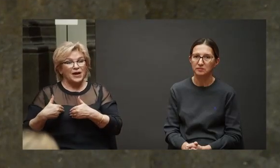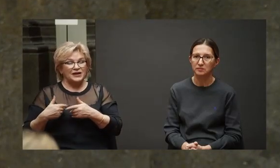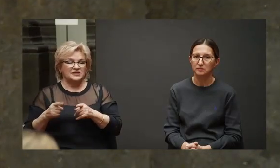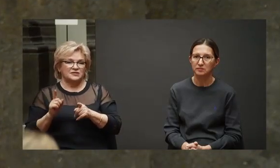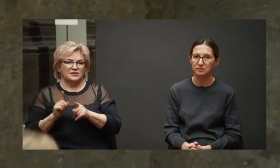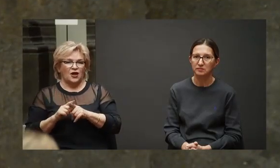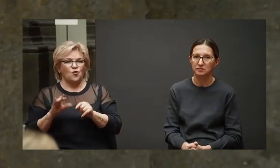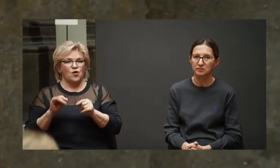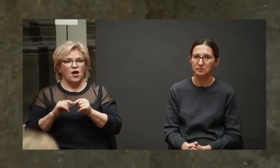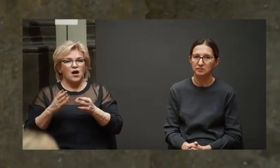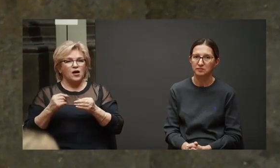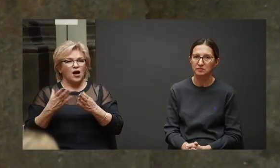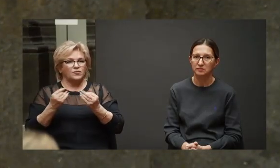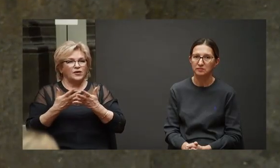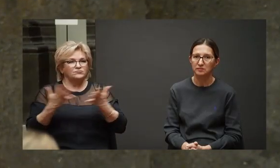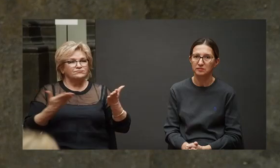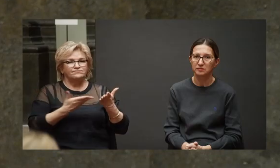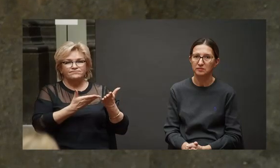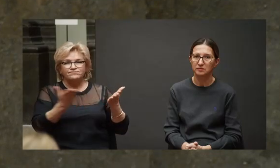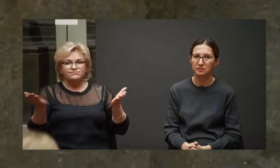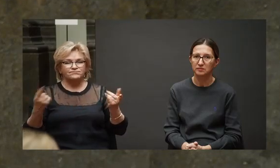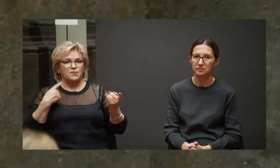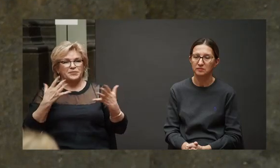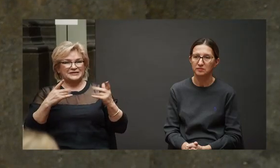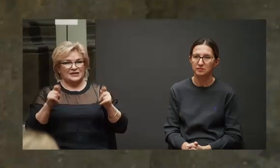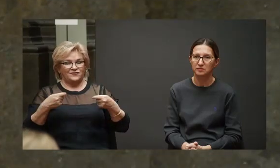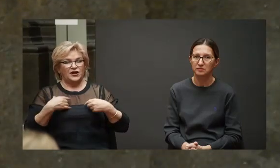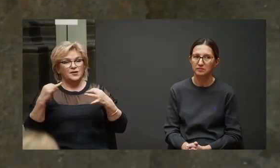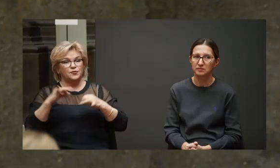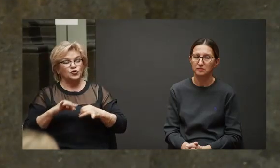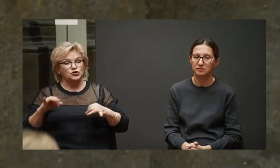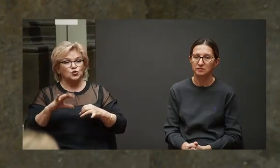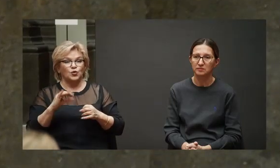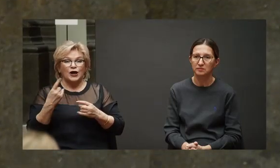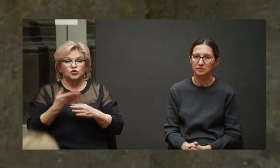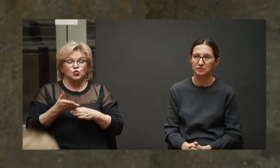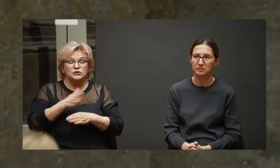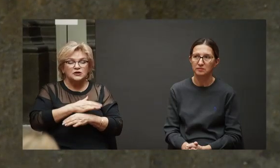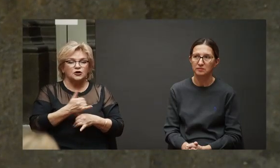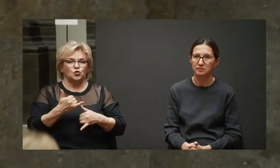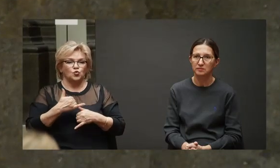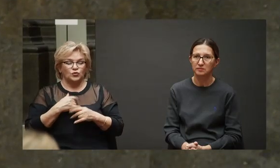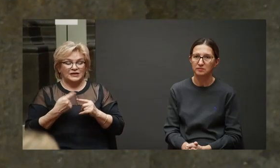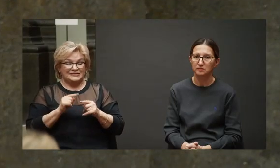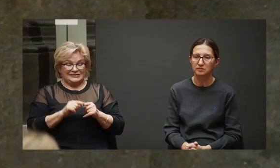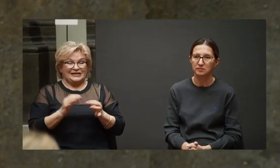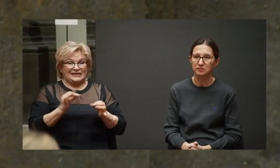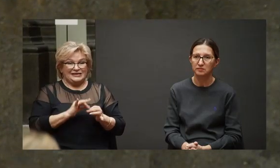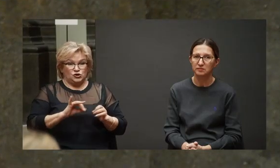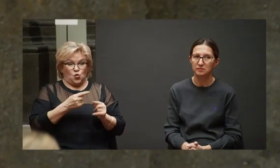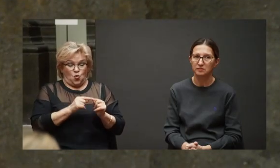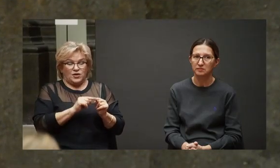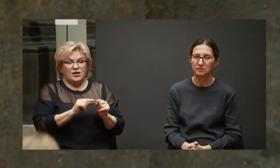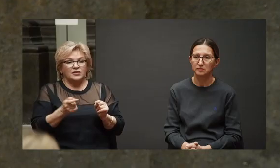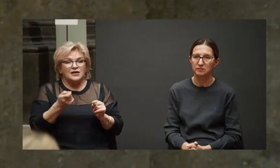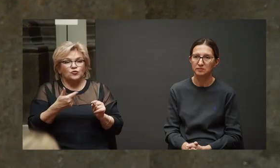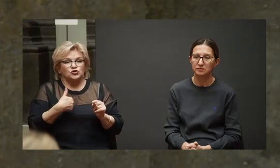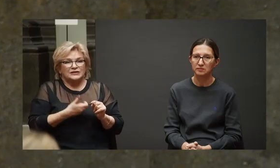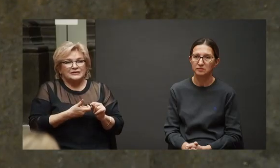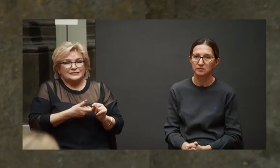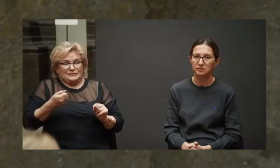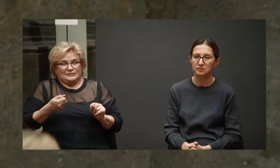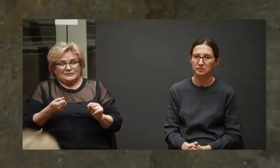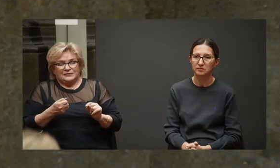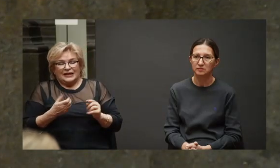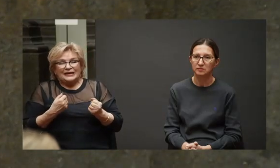такой вот диахронии, потому что он нам дает представление об истории, с другой стороны, он нас как бы из этой истории немножко выдергивает и